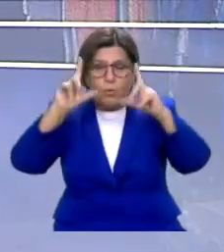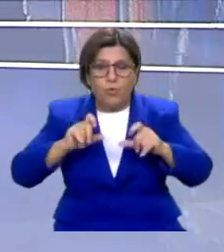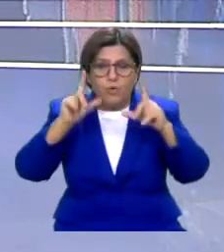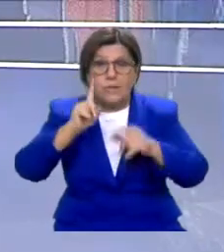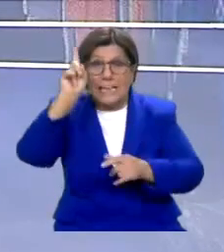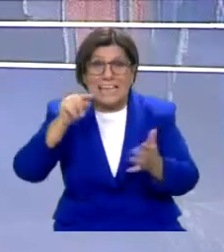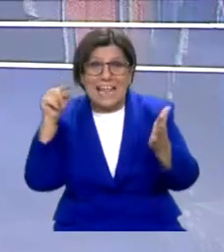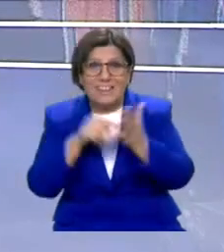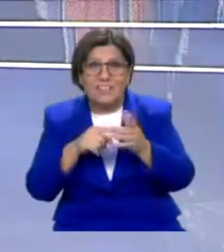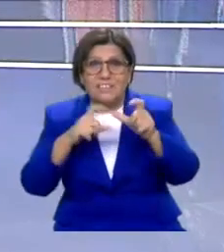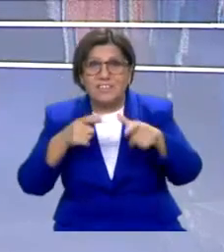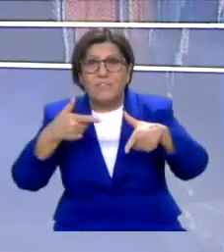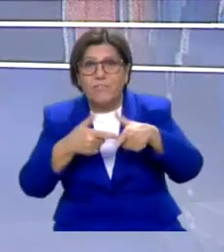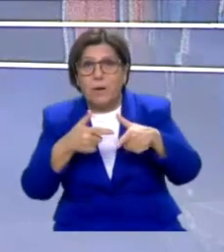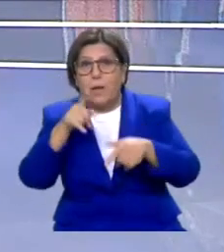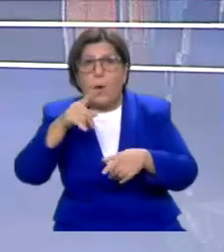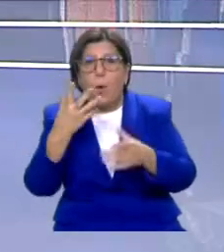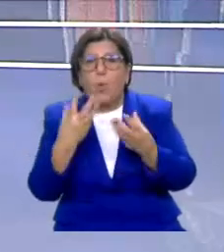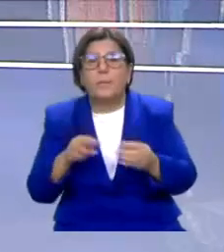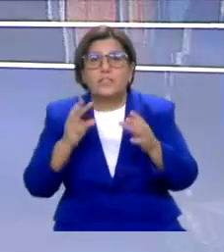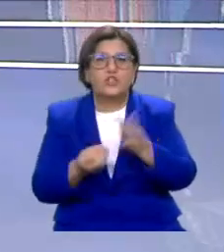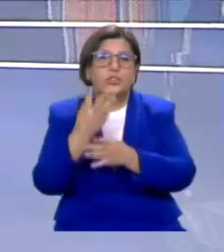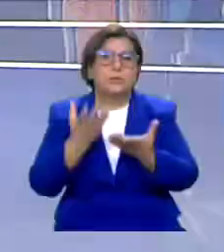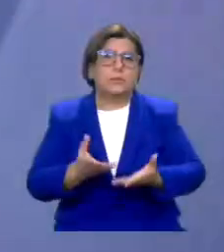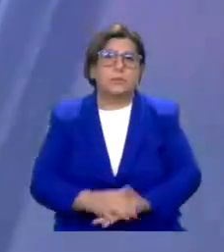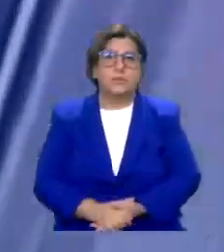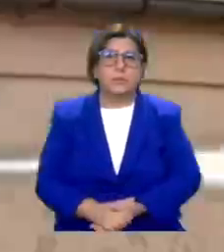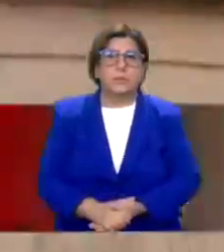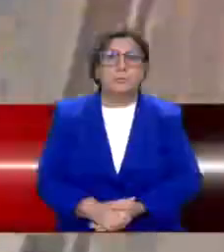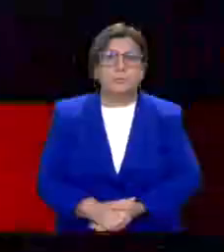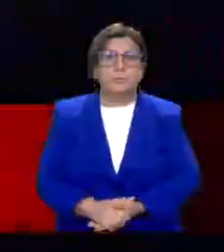ilk hedeflerinin Santa Maria olmadığını ortaya çıkardı.